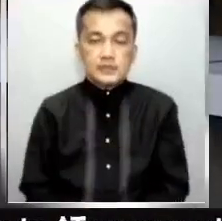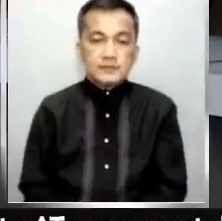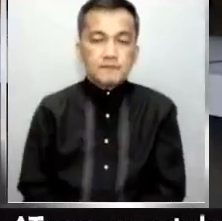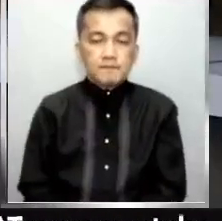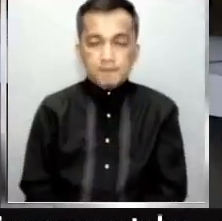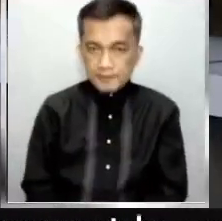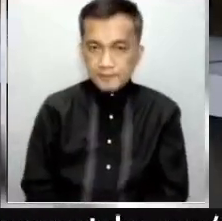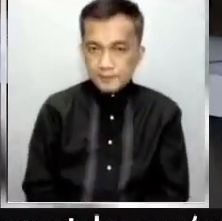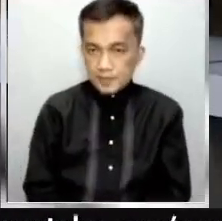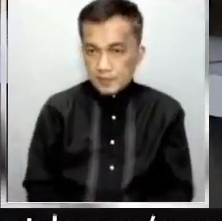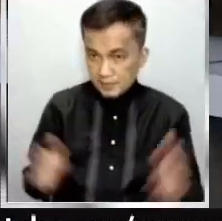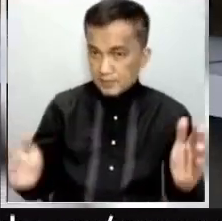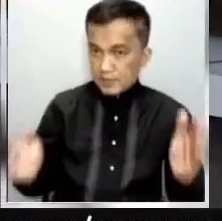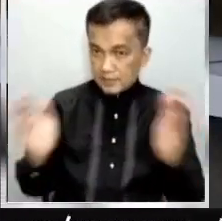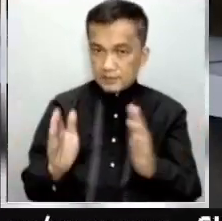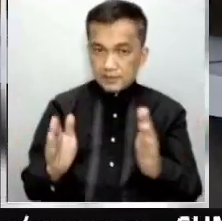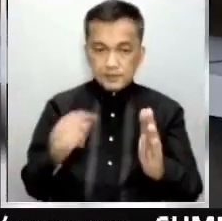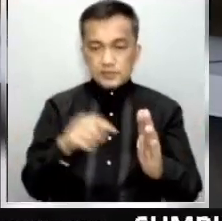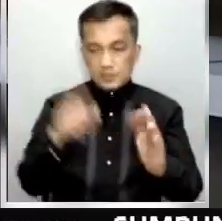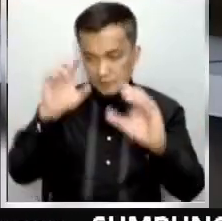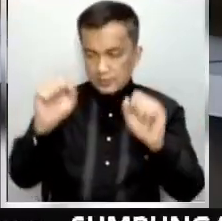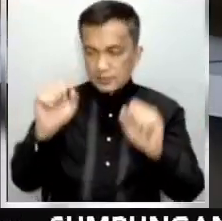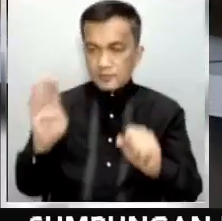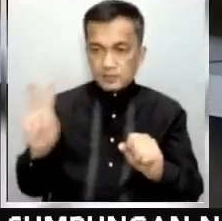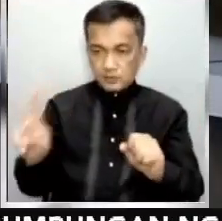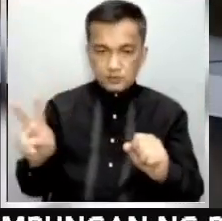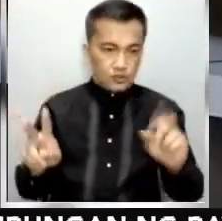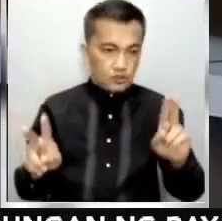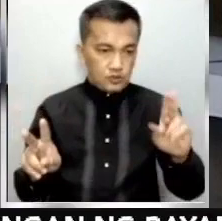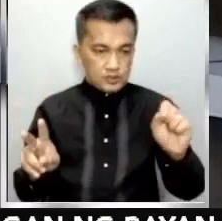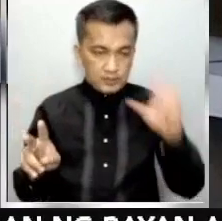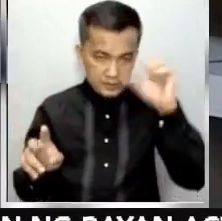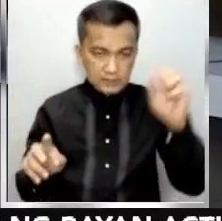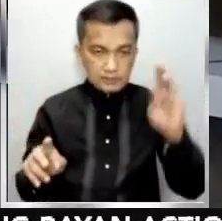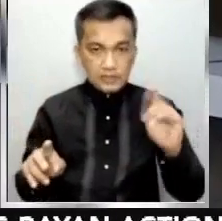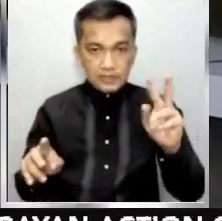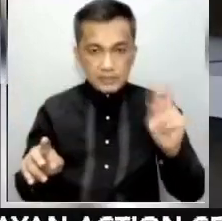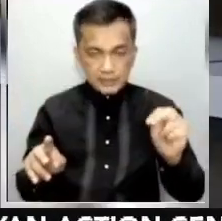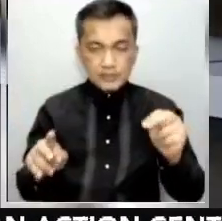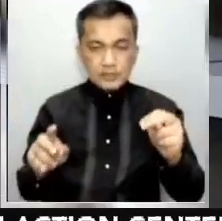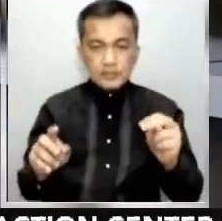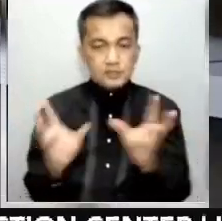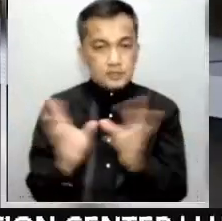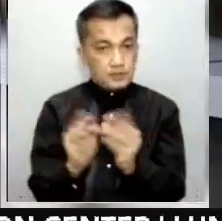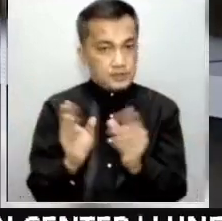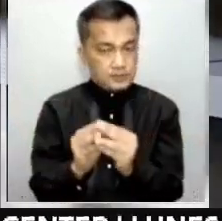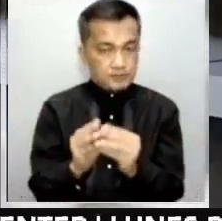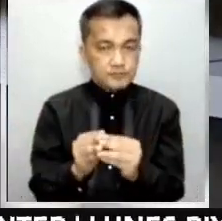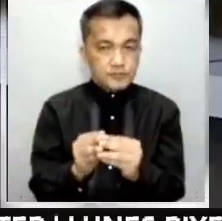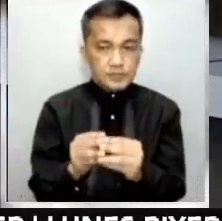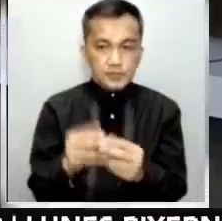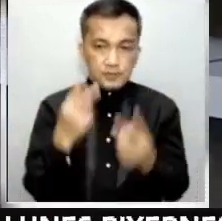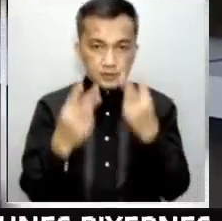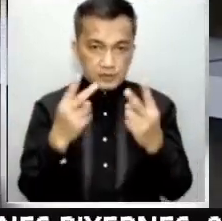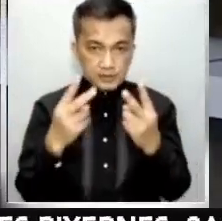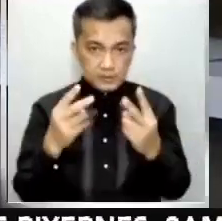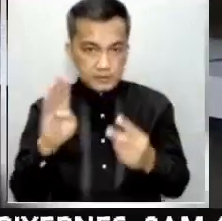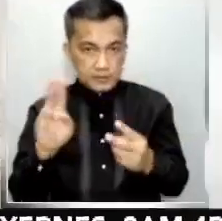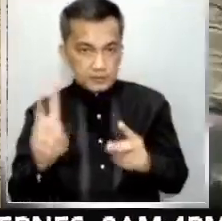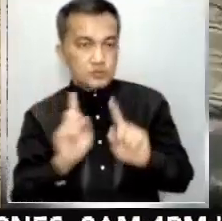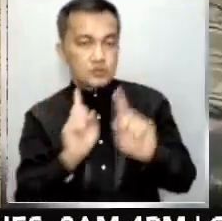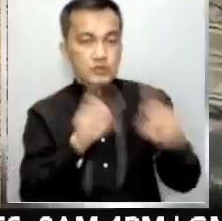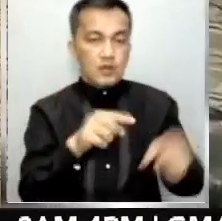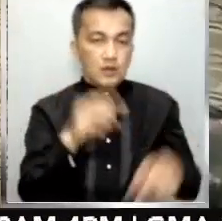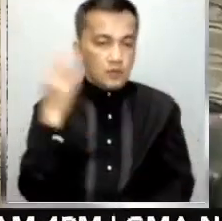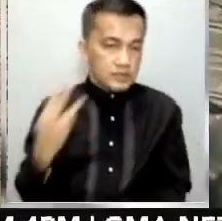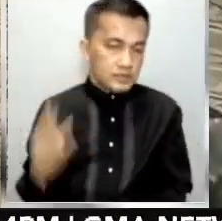Magkakaharap sina Pangulong Bongbong Marcos at US President Joe Biden sa isang bilateral meeting sa pagbisita ng Pangulo sa Washington sa Mayo.